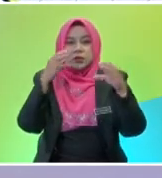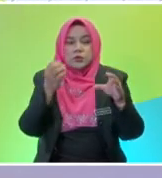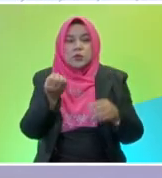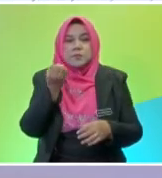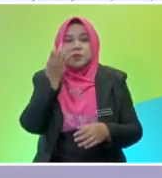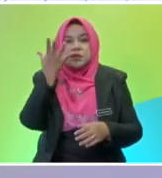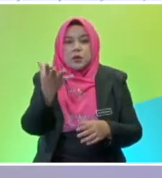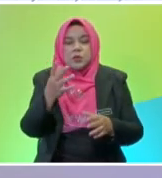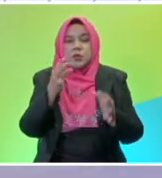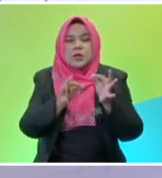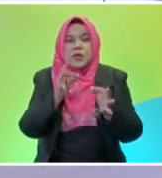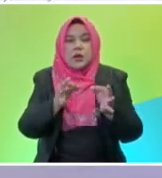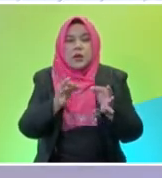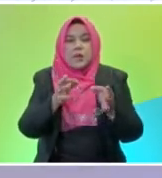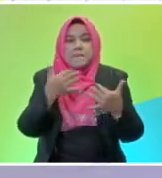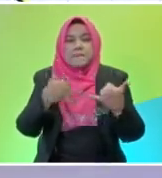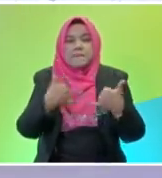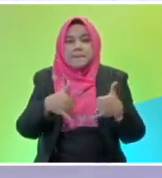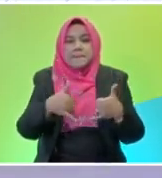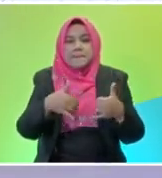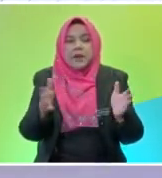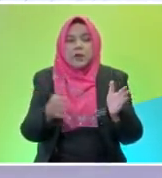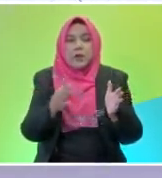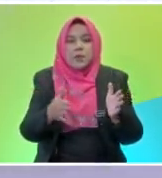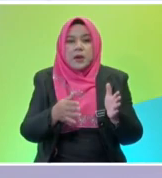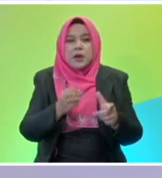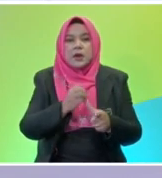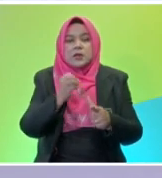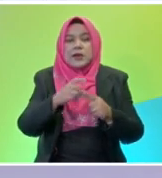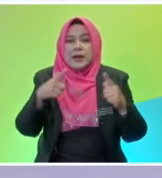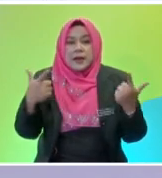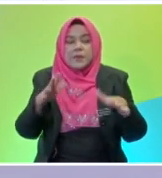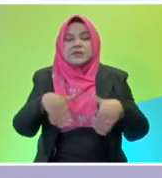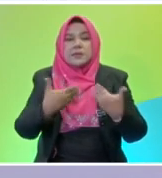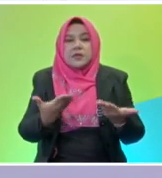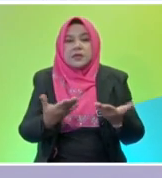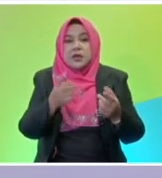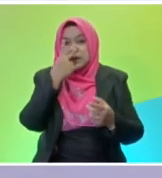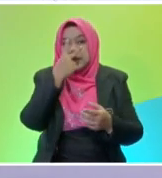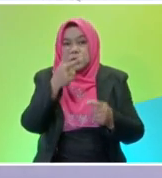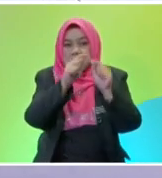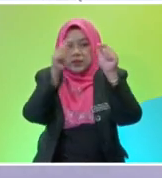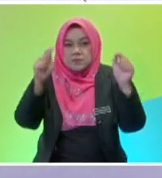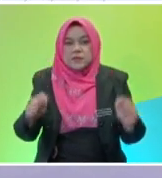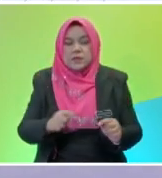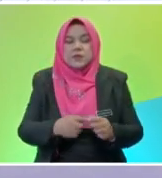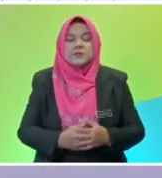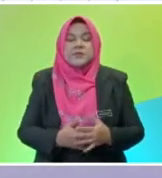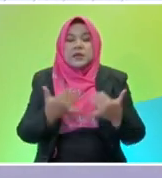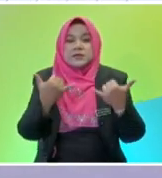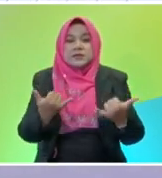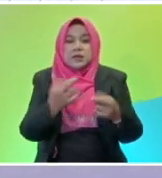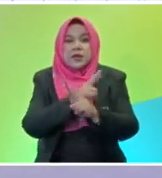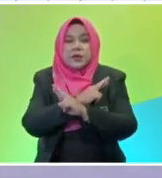Bagaimana tafsirnya dilaksanakan kalau main Kompang Bagaimanakah kepada semua murid-murid di rumah tetapi kita akan berhenti